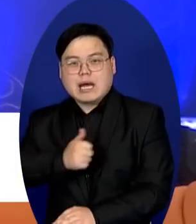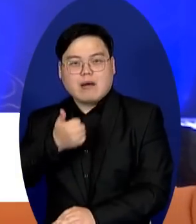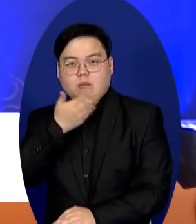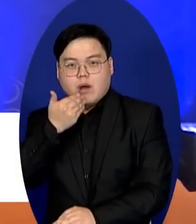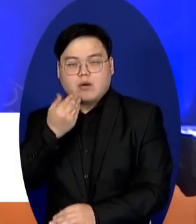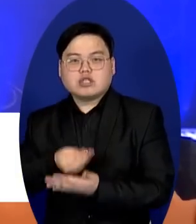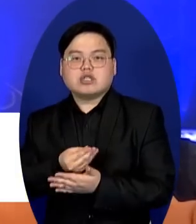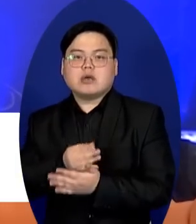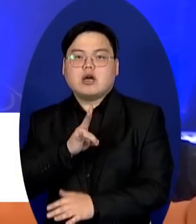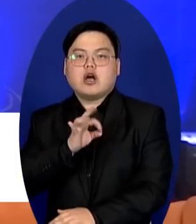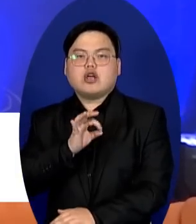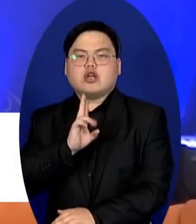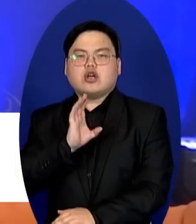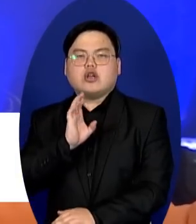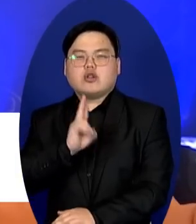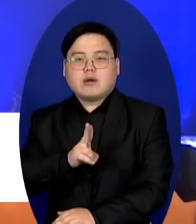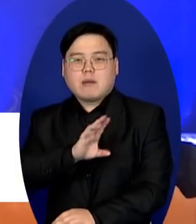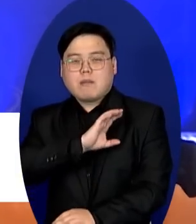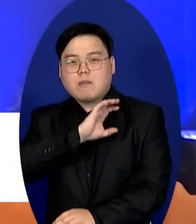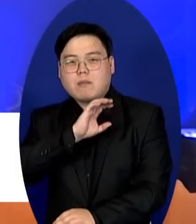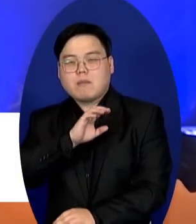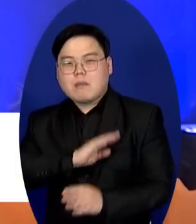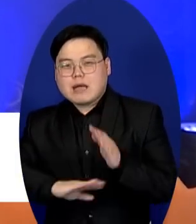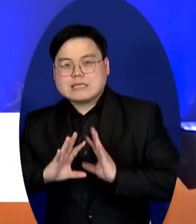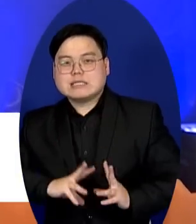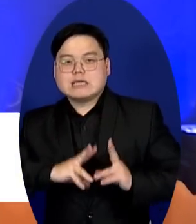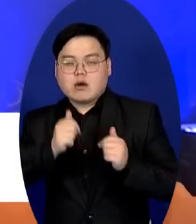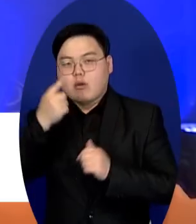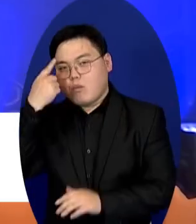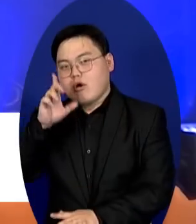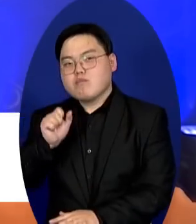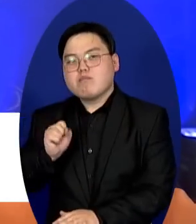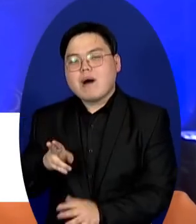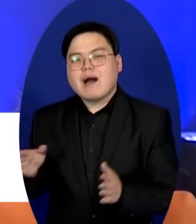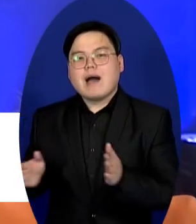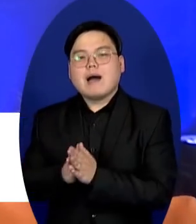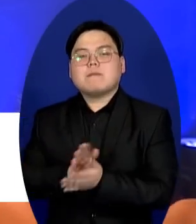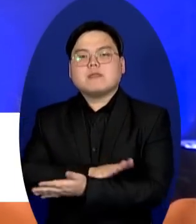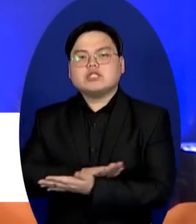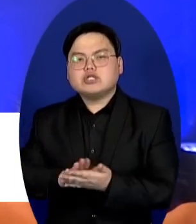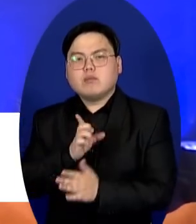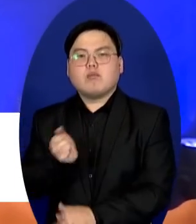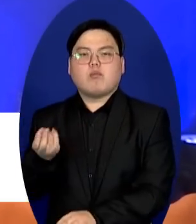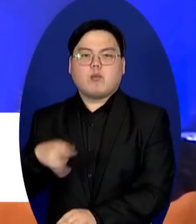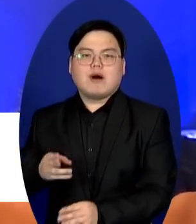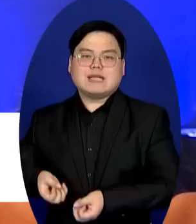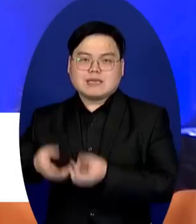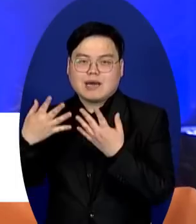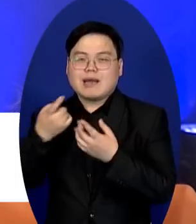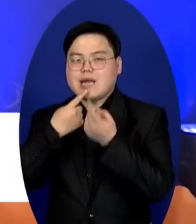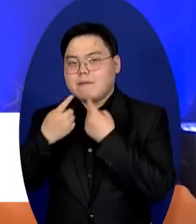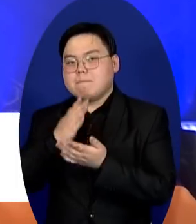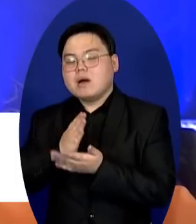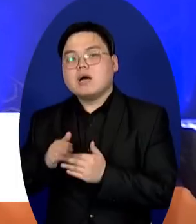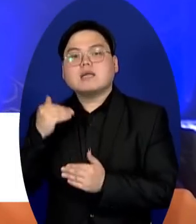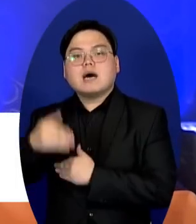Носкийн байдлыг бид нэр сэргээж энэ юуны Монгол банктай нийлээд бид нэр шинээр одоо бонд гаргах юм асуултуудыг ярьж байна. Тэгэхээр